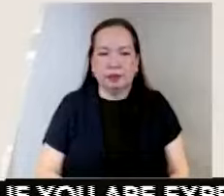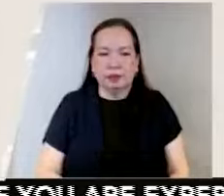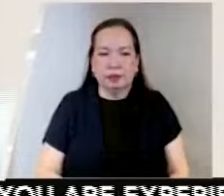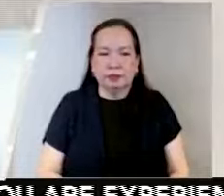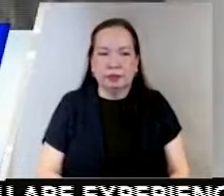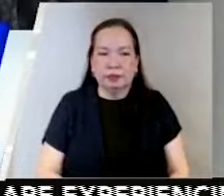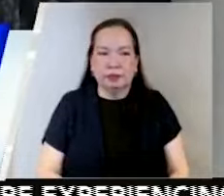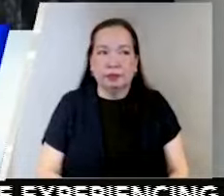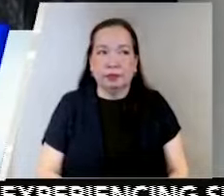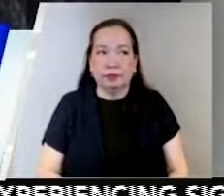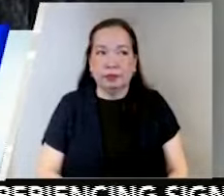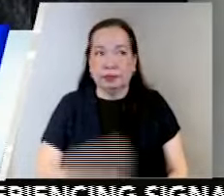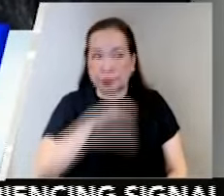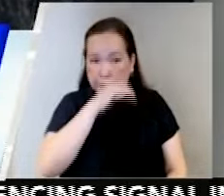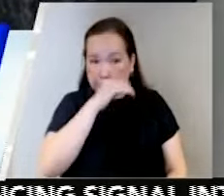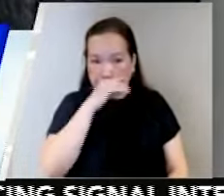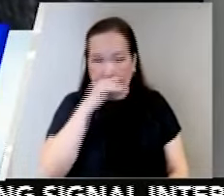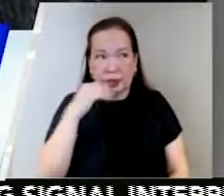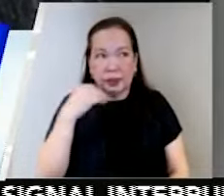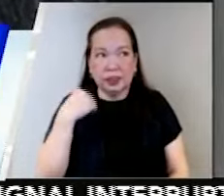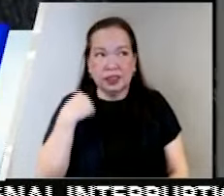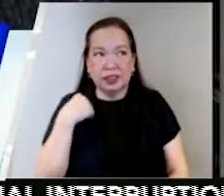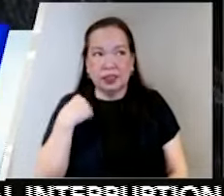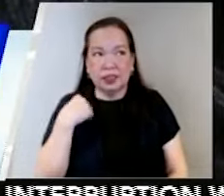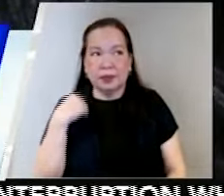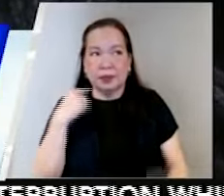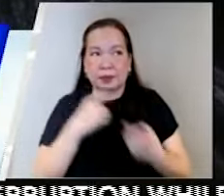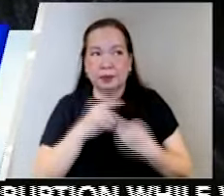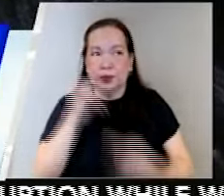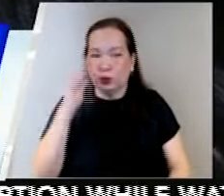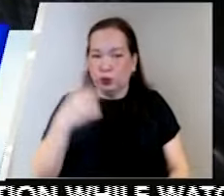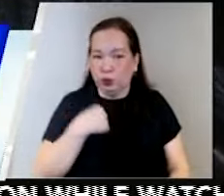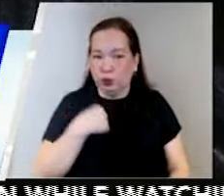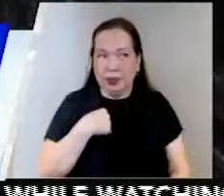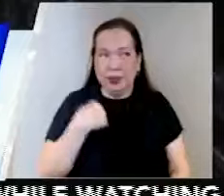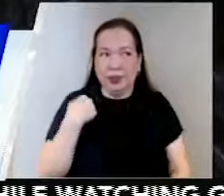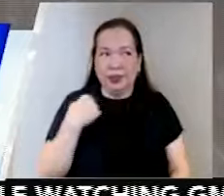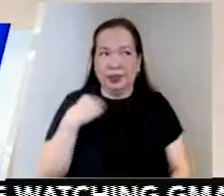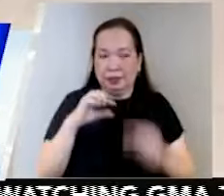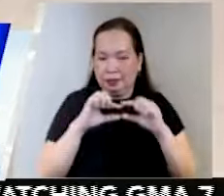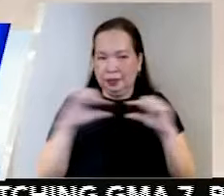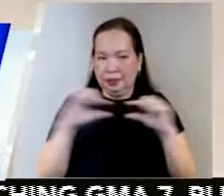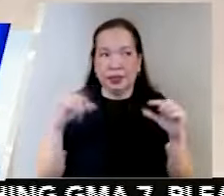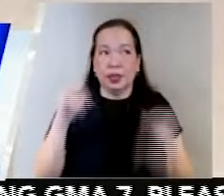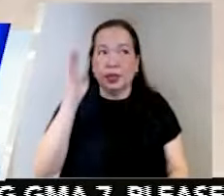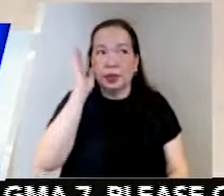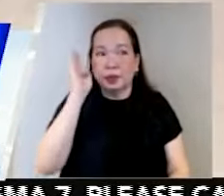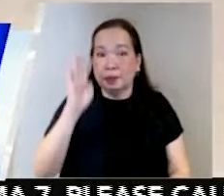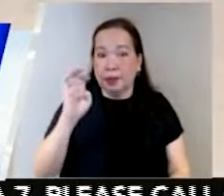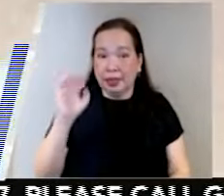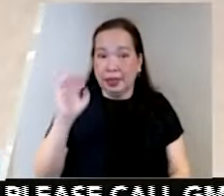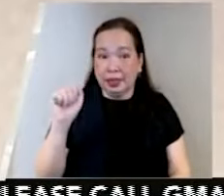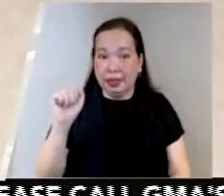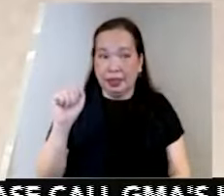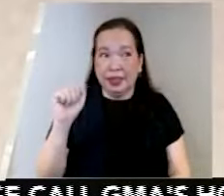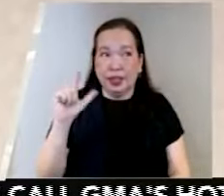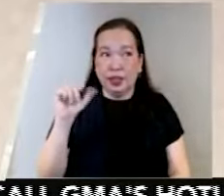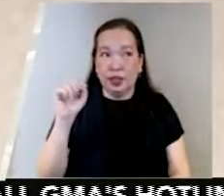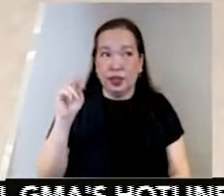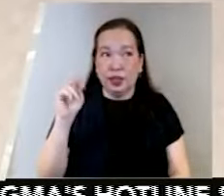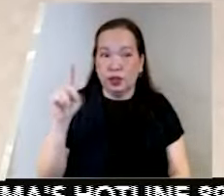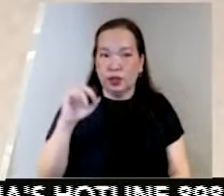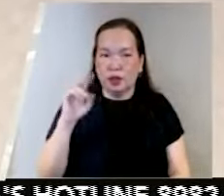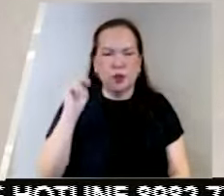I haven't met the new me yet. Yan ang power caption ni Kapuso star Bea Alonzo sa kanyang recent IG